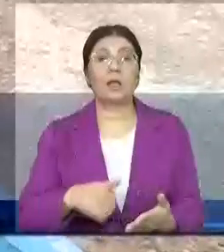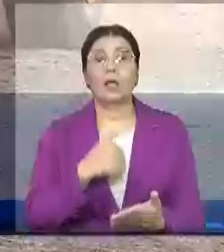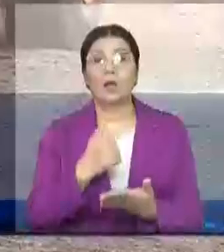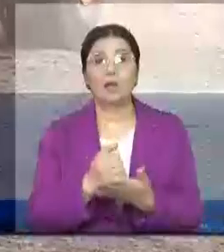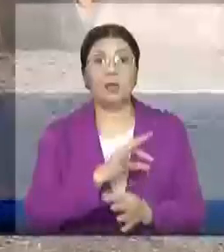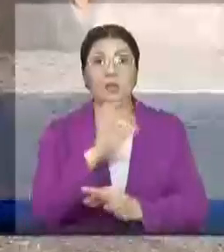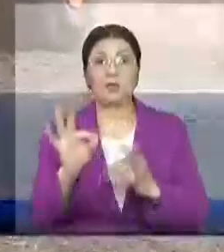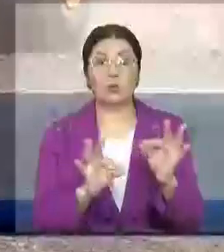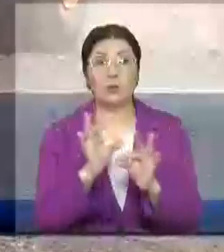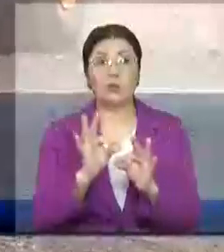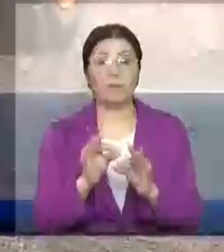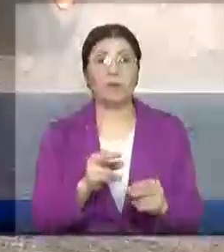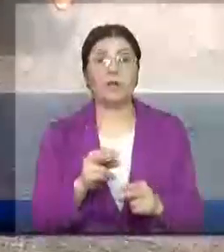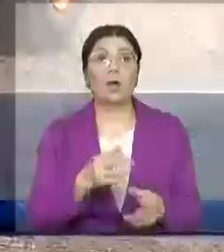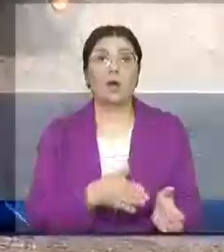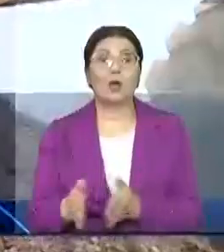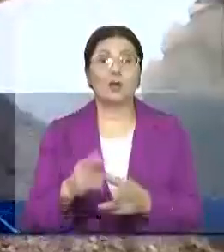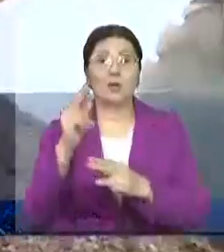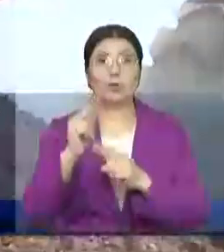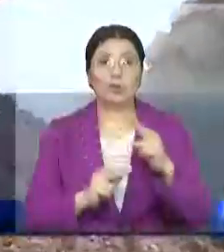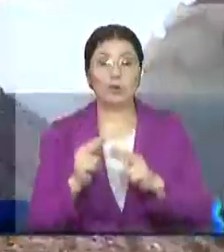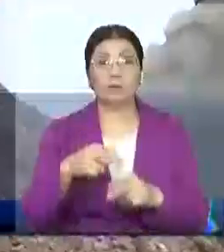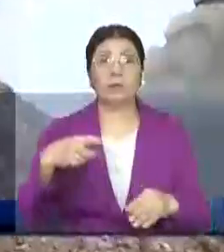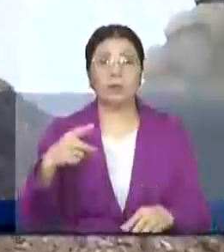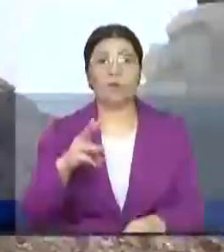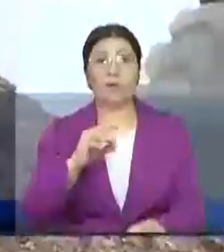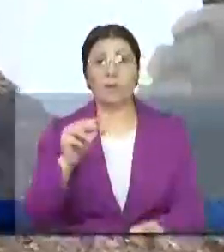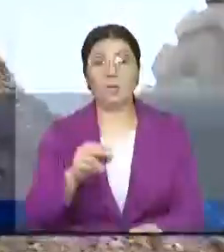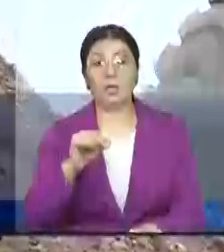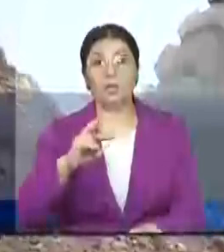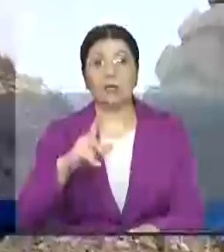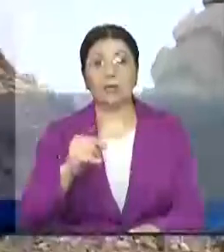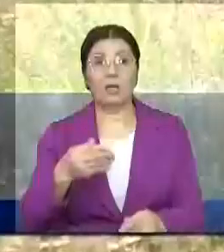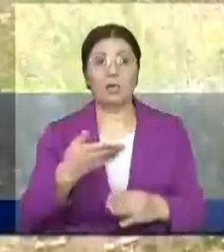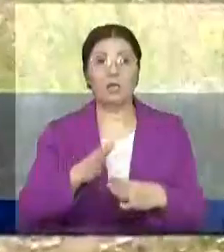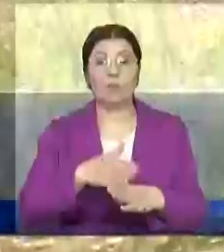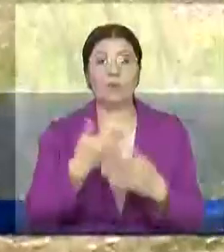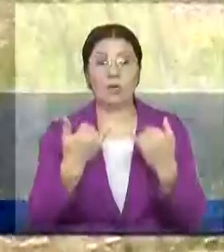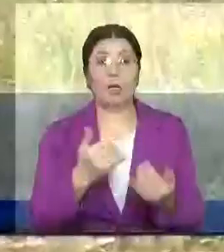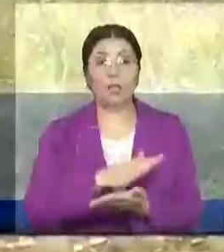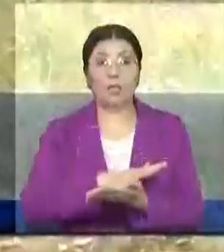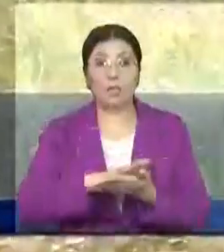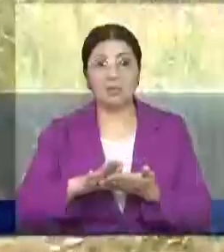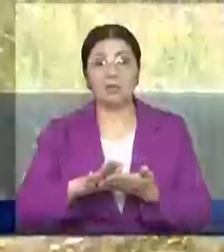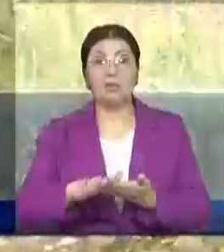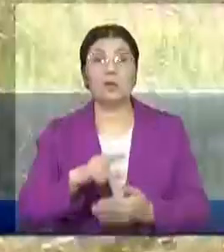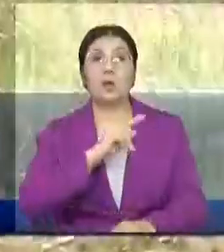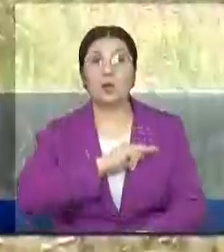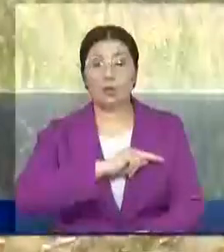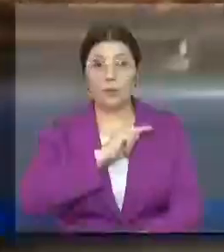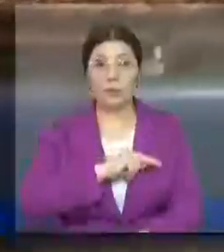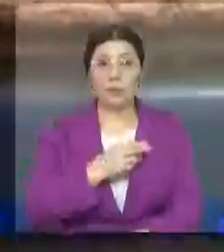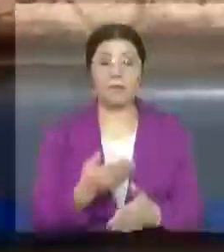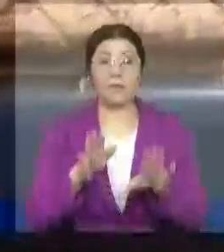жобамыз. Айтпақшы, жол құрылысына қазынадан 1 миллиард 75 миллион қаржы бөлінген. Әзірге тазалау мен тегістеу жұмыстары іске асырылған,